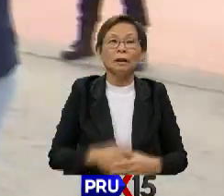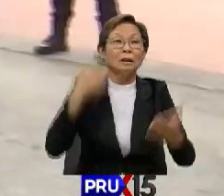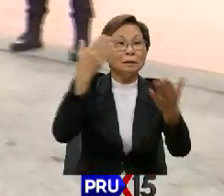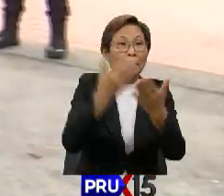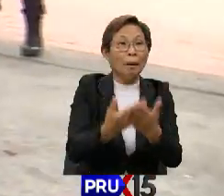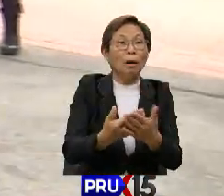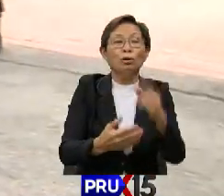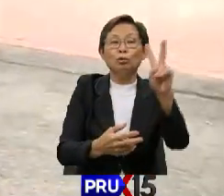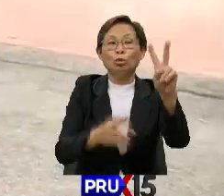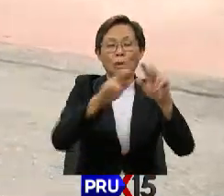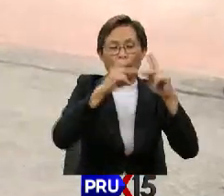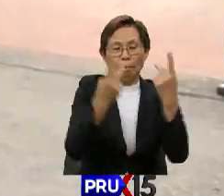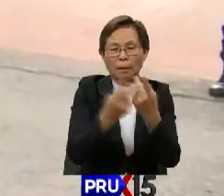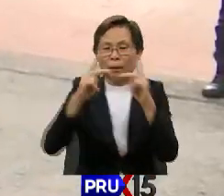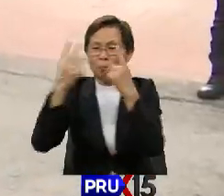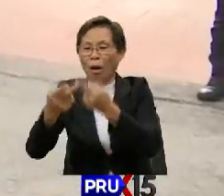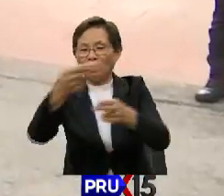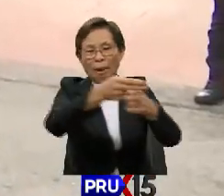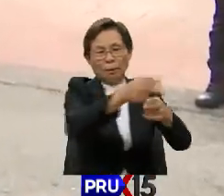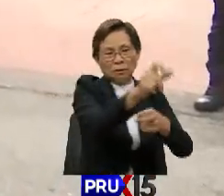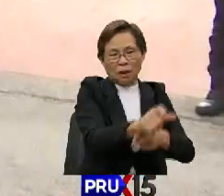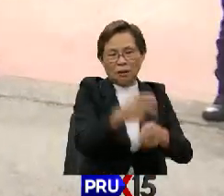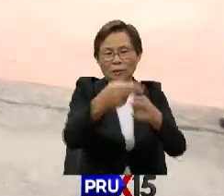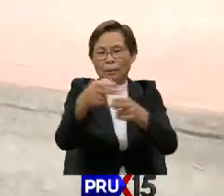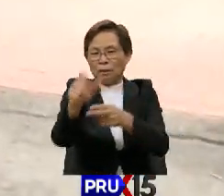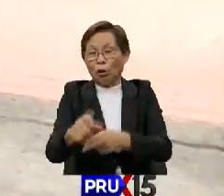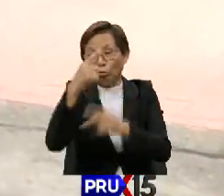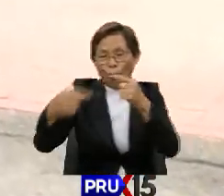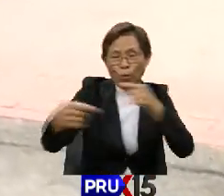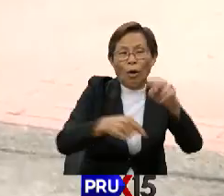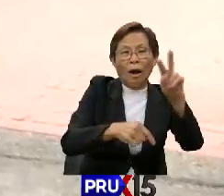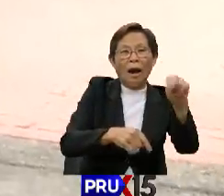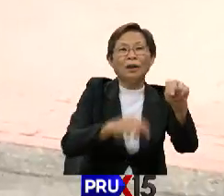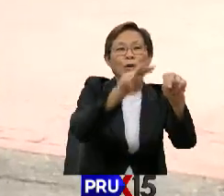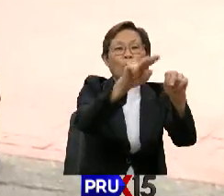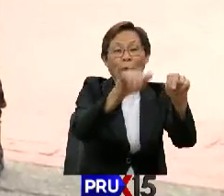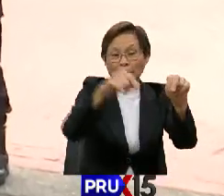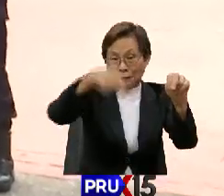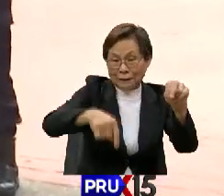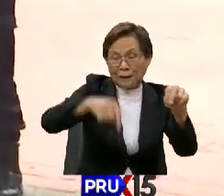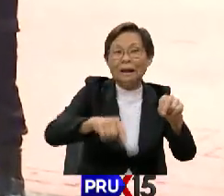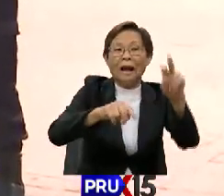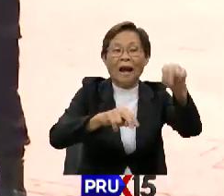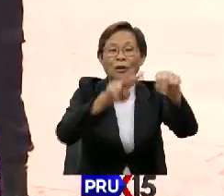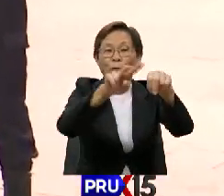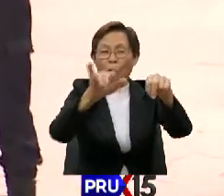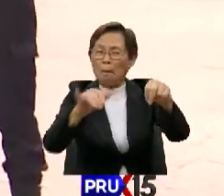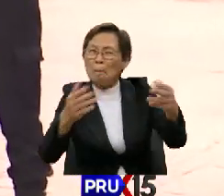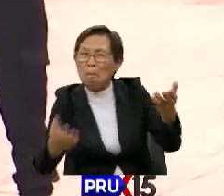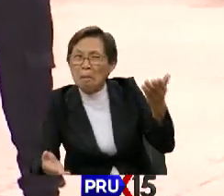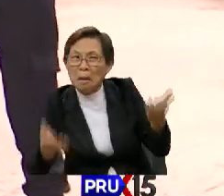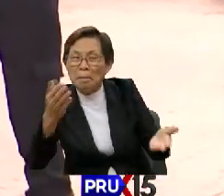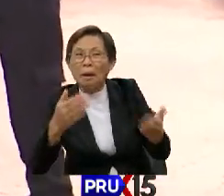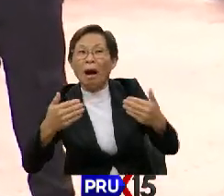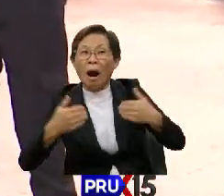setakat ini hanya dua parti yang telah menamakan calon untuk bertanding bagi DUN N26 ini. Jadi N26 dijangka